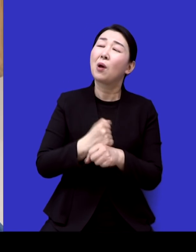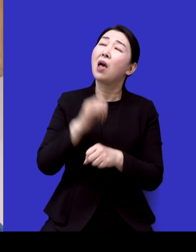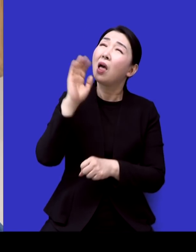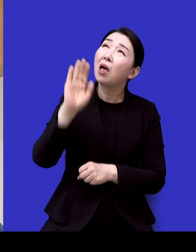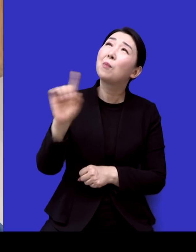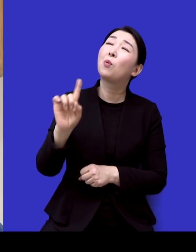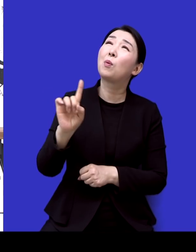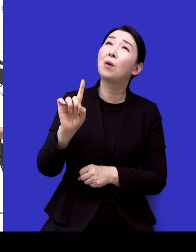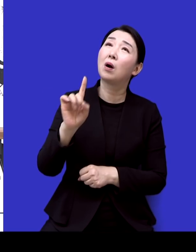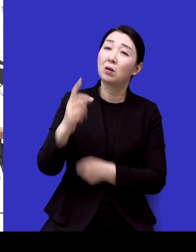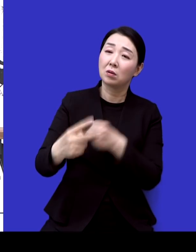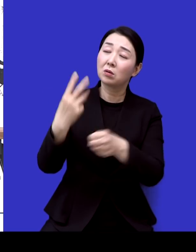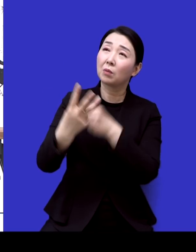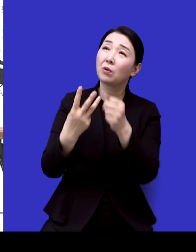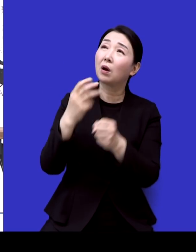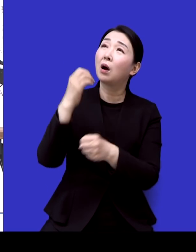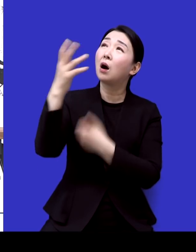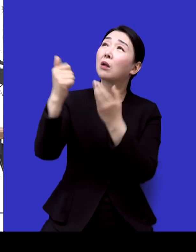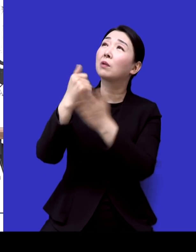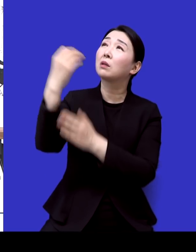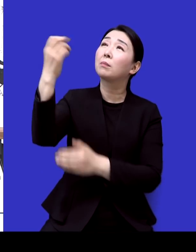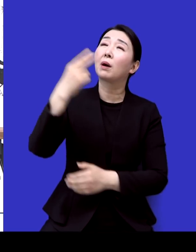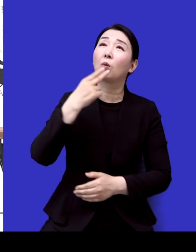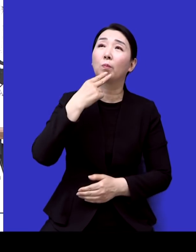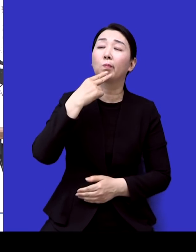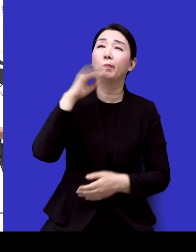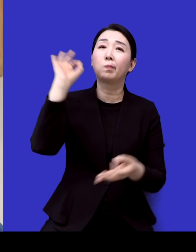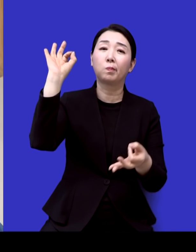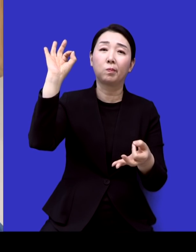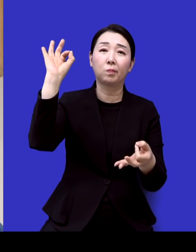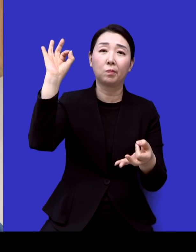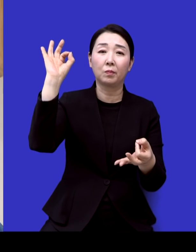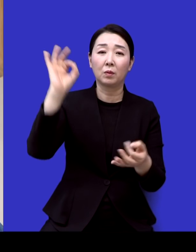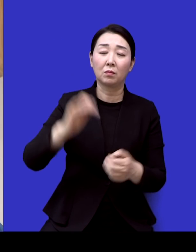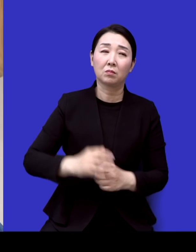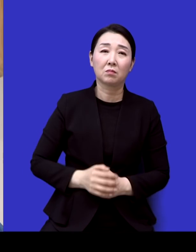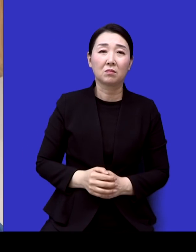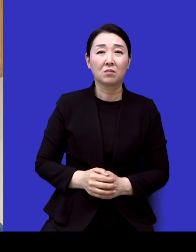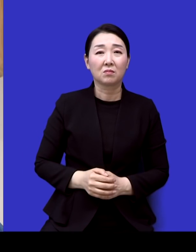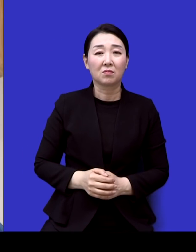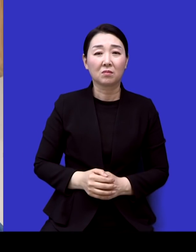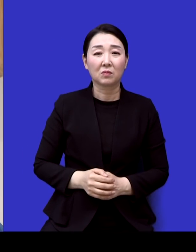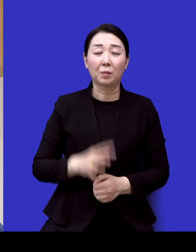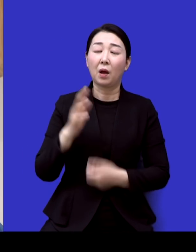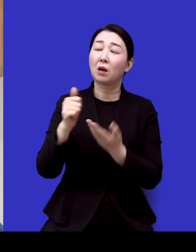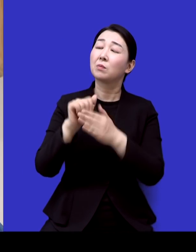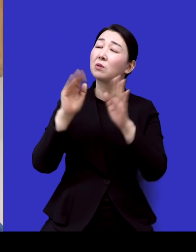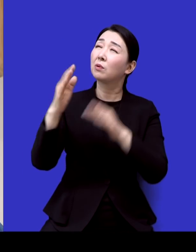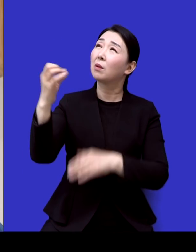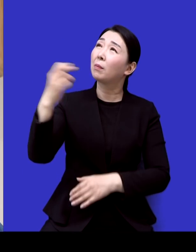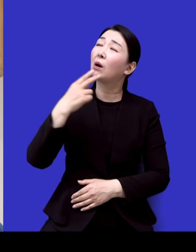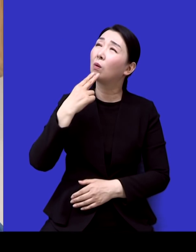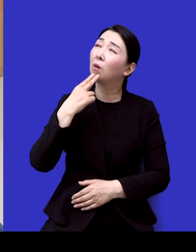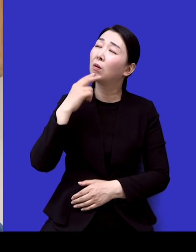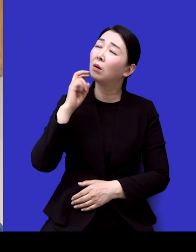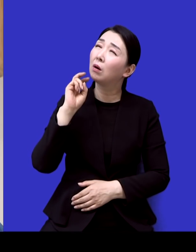하나님이 침묵이신 거예요. 그래서 하나님이 이번에는 말씀 안